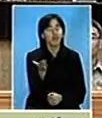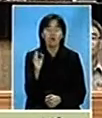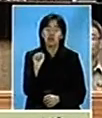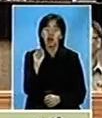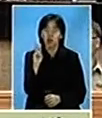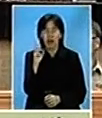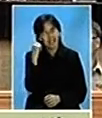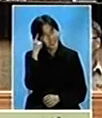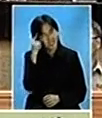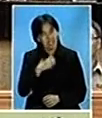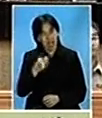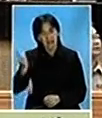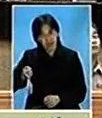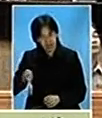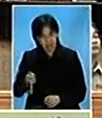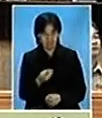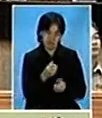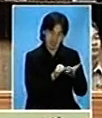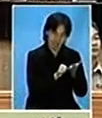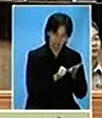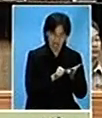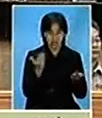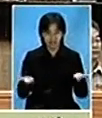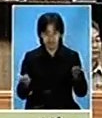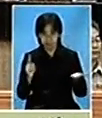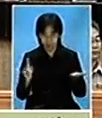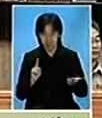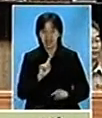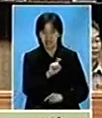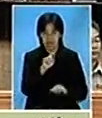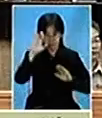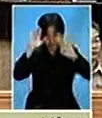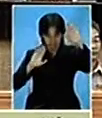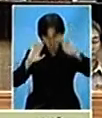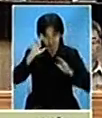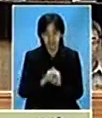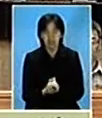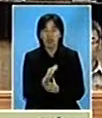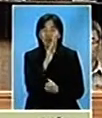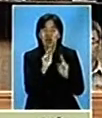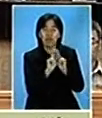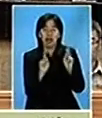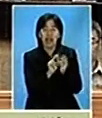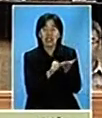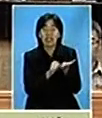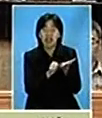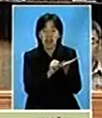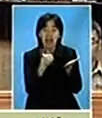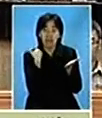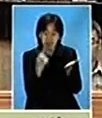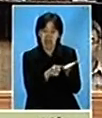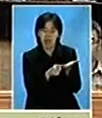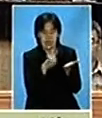นึ่งก็ขอให้คงไว้ร่างเดิมนะครับเพราะฉะนั้นผมจะถามมติที่ประชุมนะครับคือถ้าท่านเห็นด้วยกับกรรมธิการก็คือมีการแก้